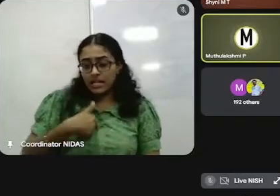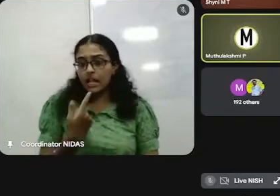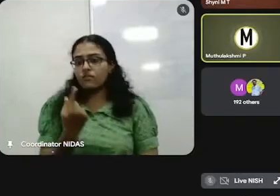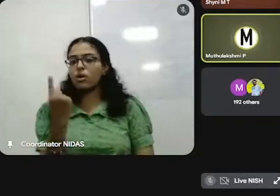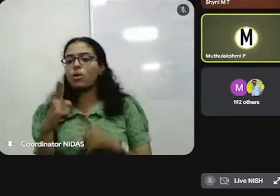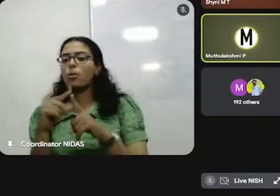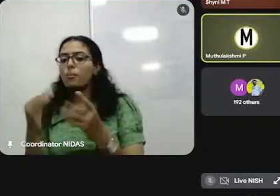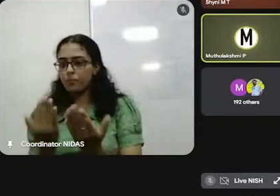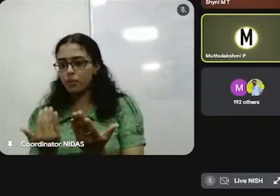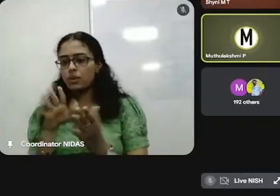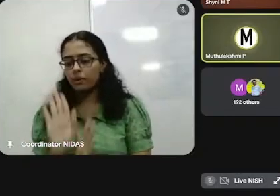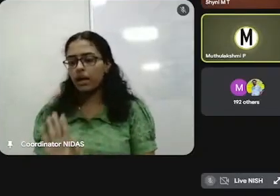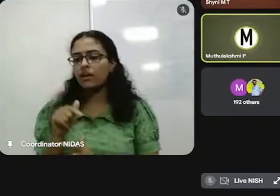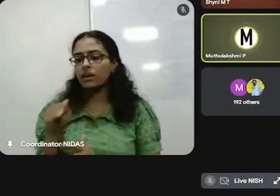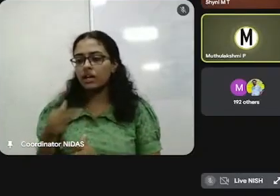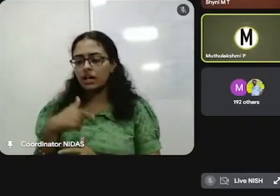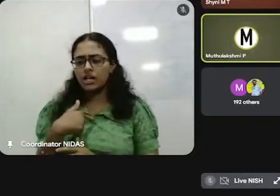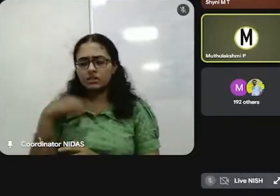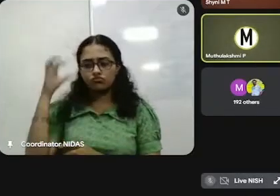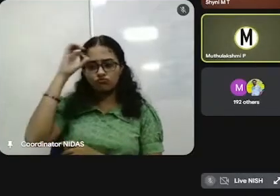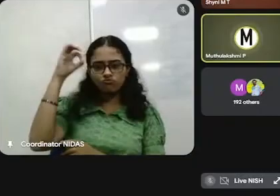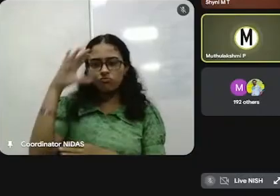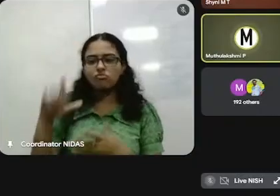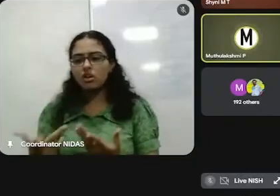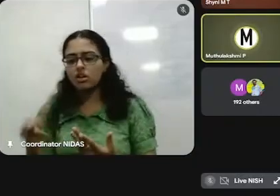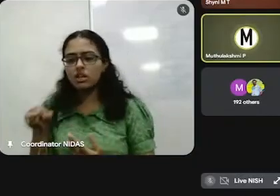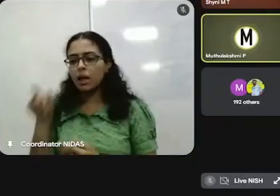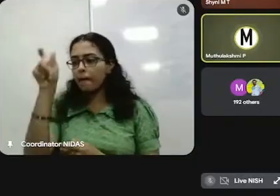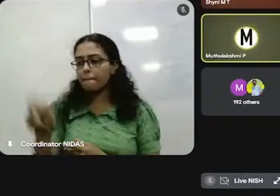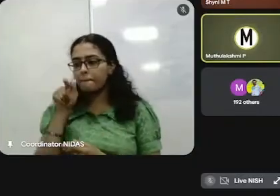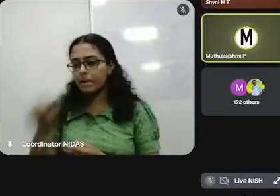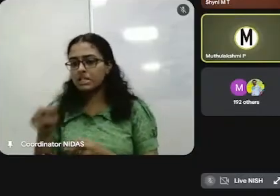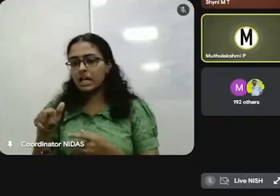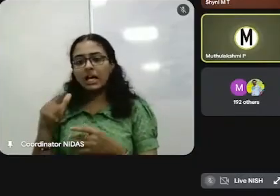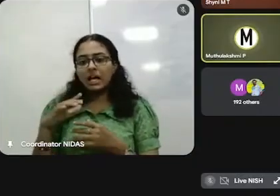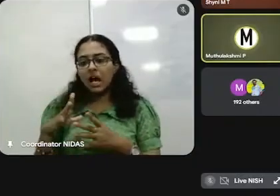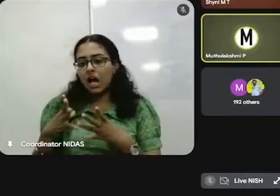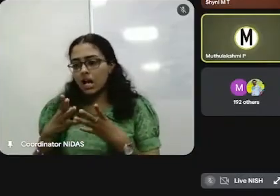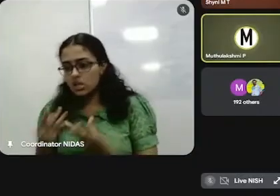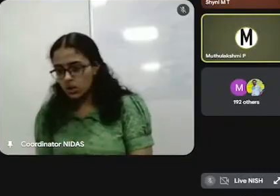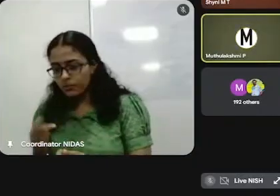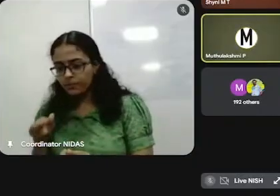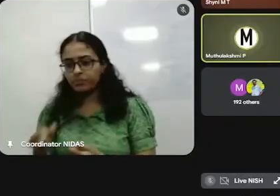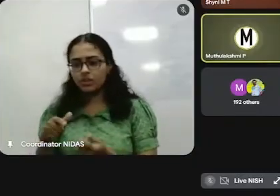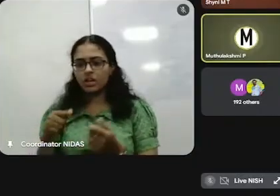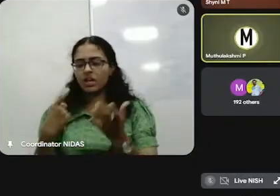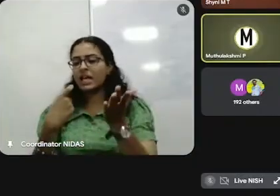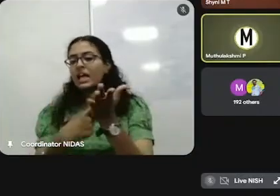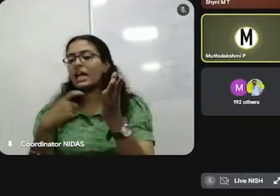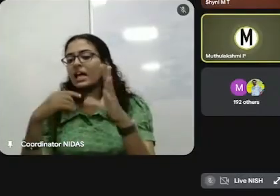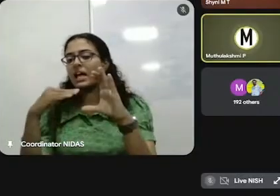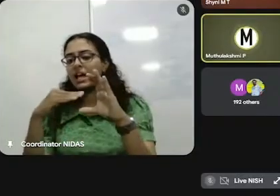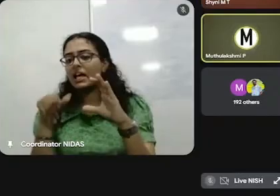aa reedila what is my opinion is the person have recovered but residual paralysis nu parayum. Even though